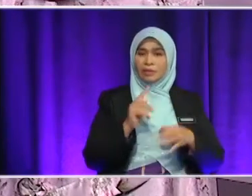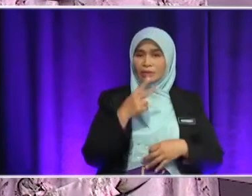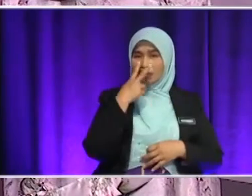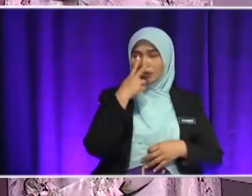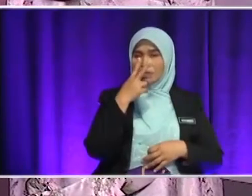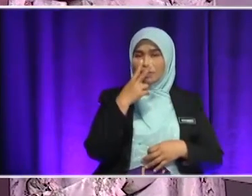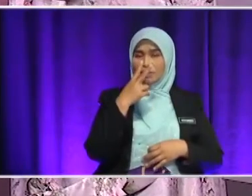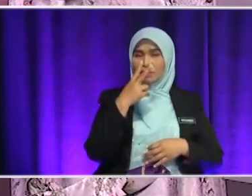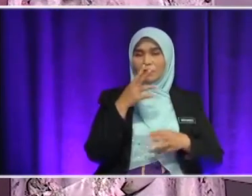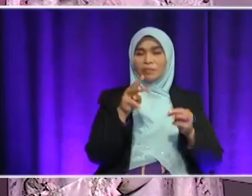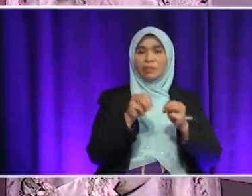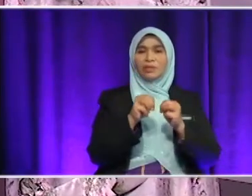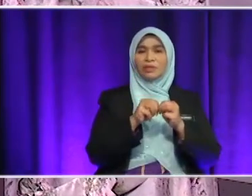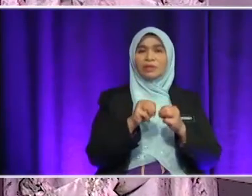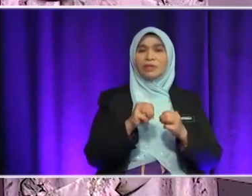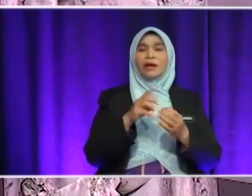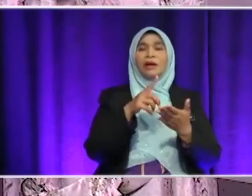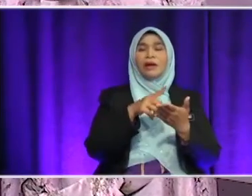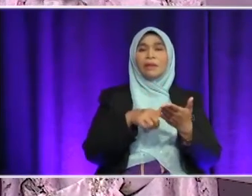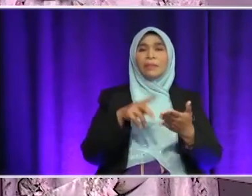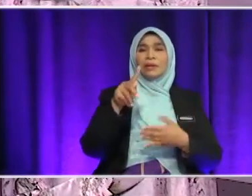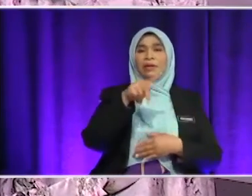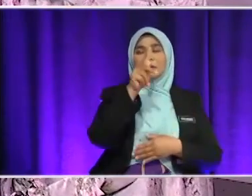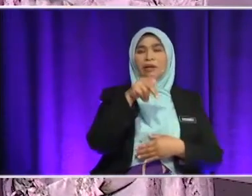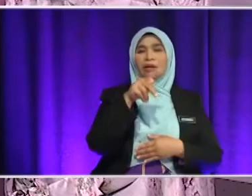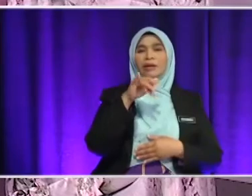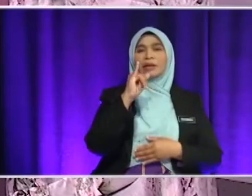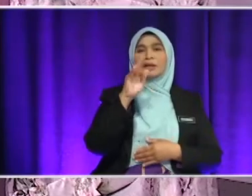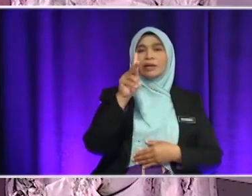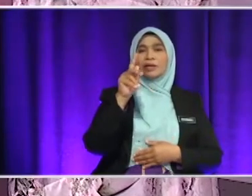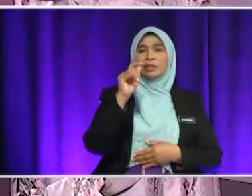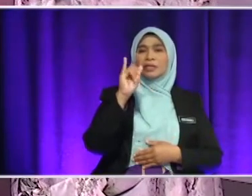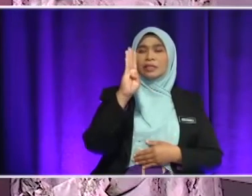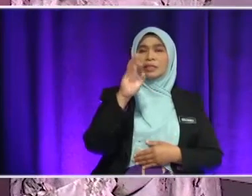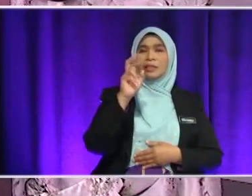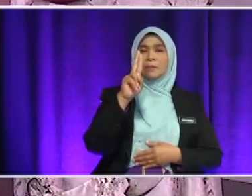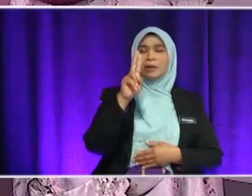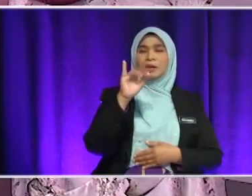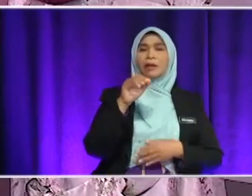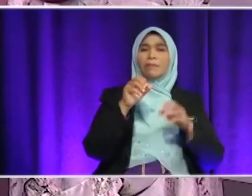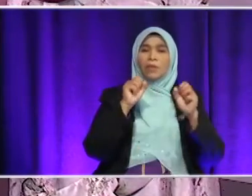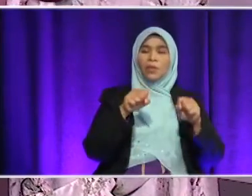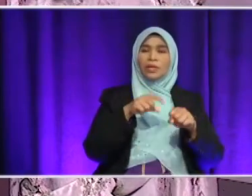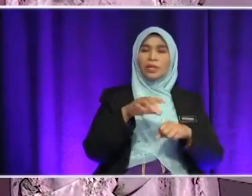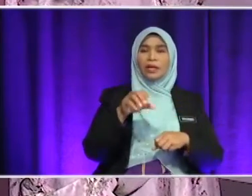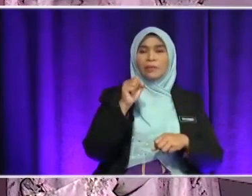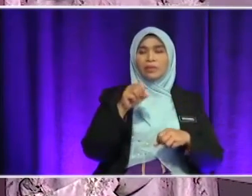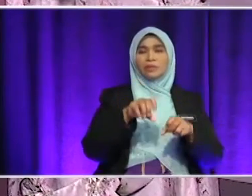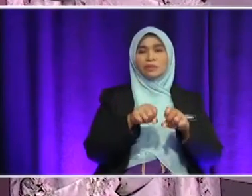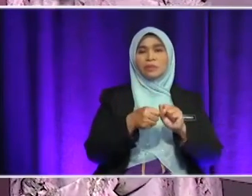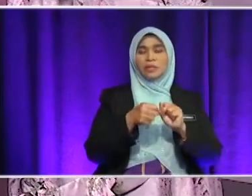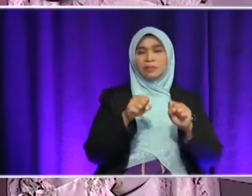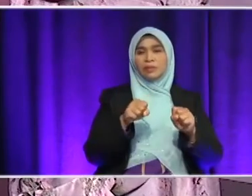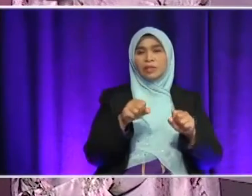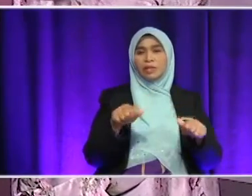belajar ketika tokoh apakah iktibar yang boleh diambil yang boleh Anda ambil supaya Anda dapat amalkan